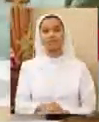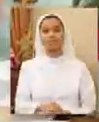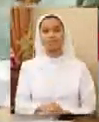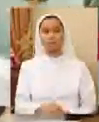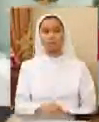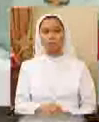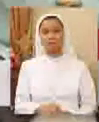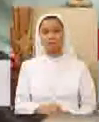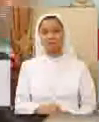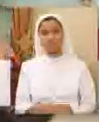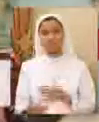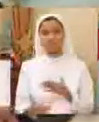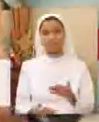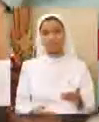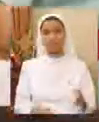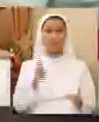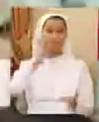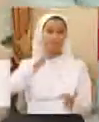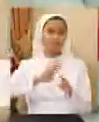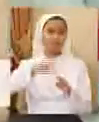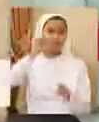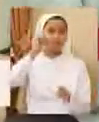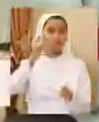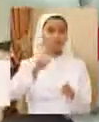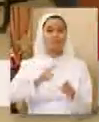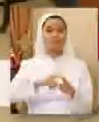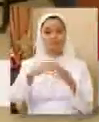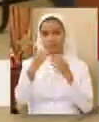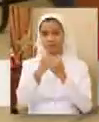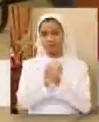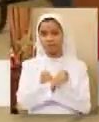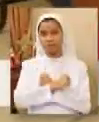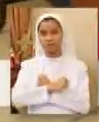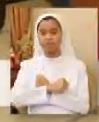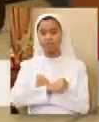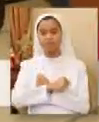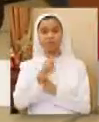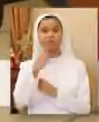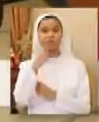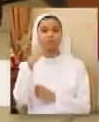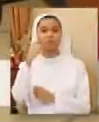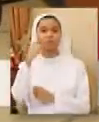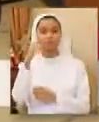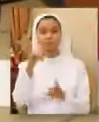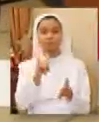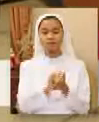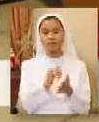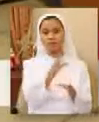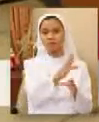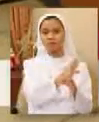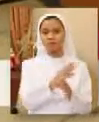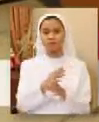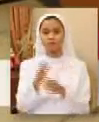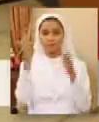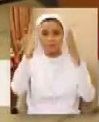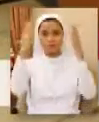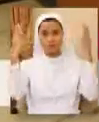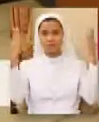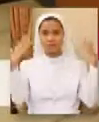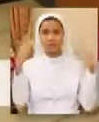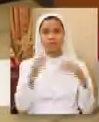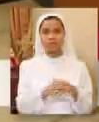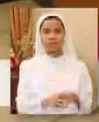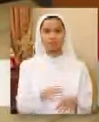67. Ito po mga tugang ng ating mga minamahal na kapatid, yes, na inaalagaan ng ating mga sisters, no? Kaya